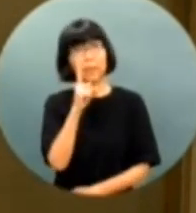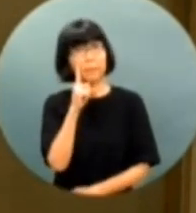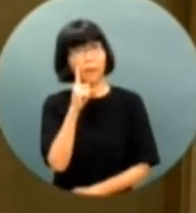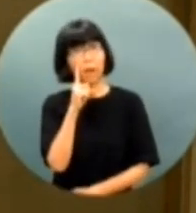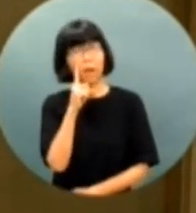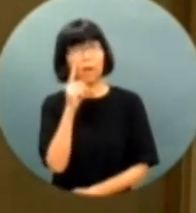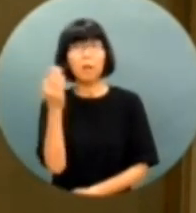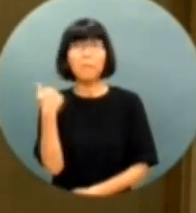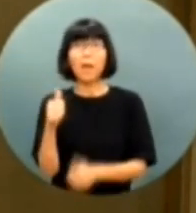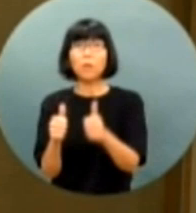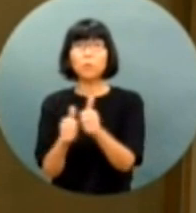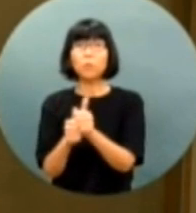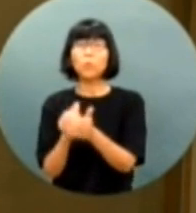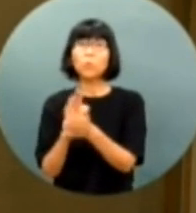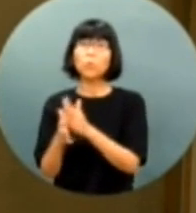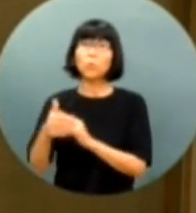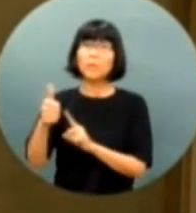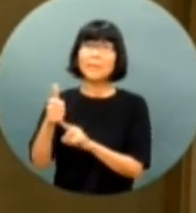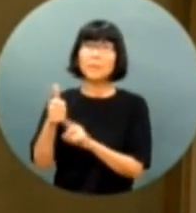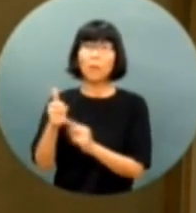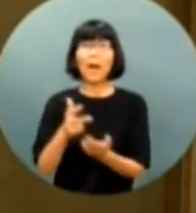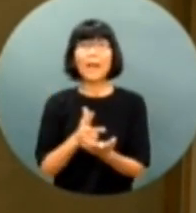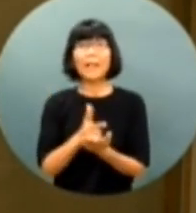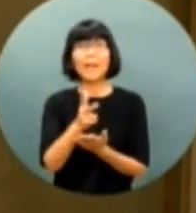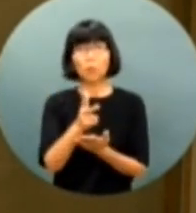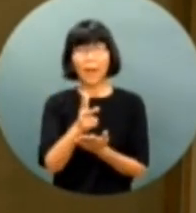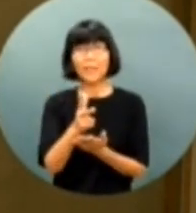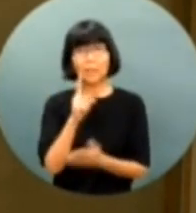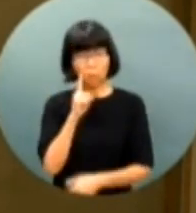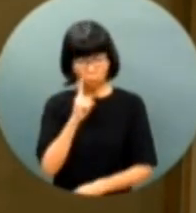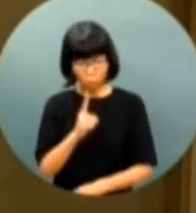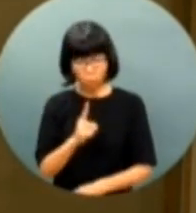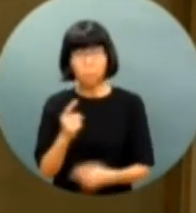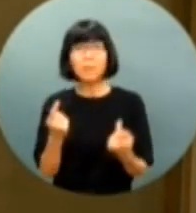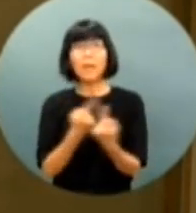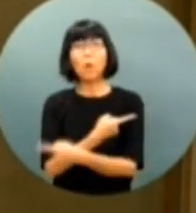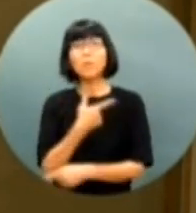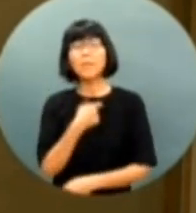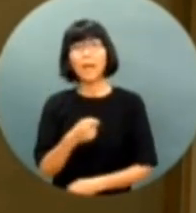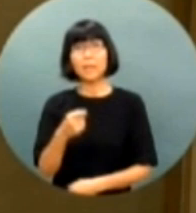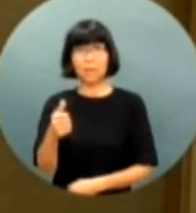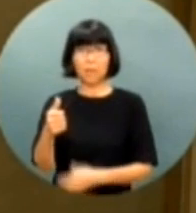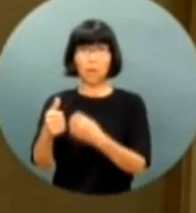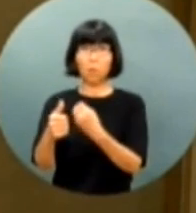事は広報のガイドラインをこれか、見直してみたいと言っておられましたが、